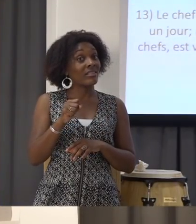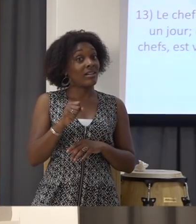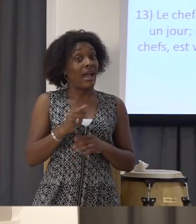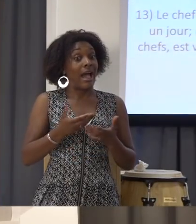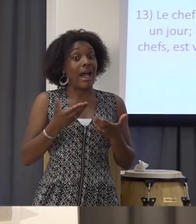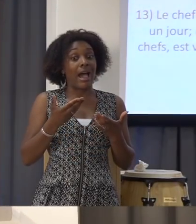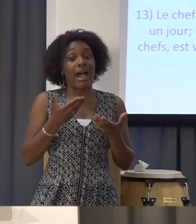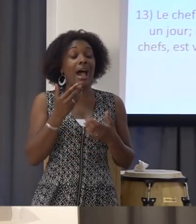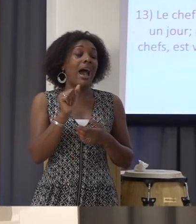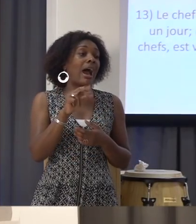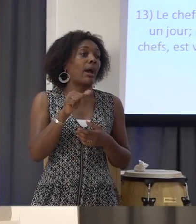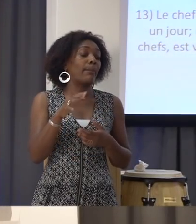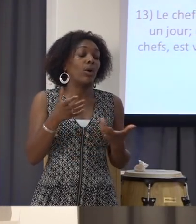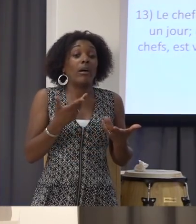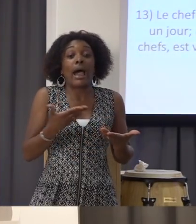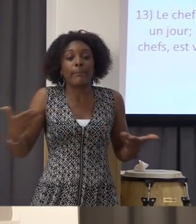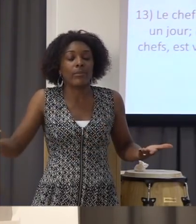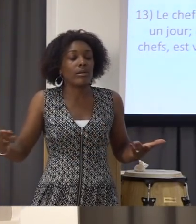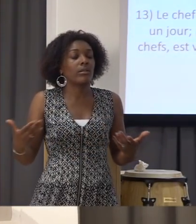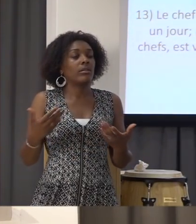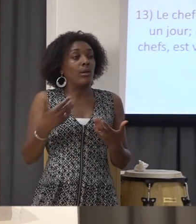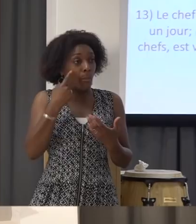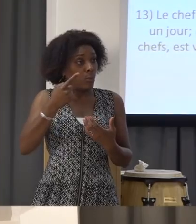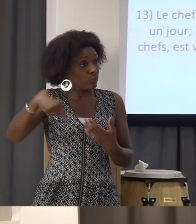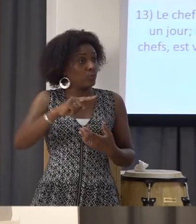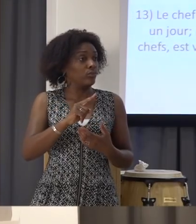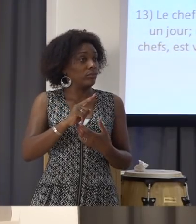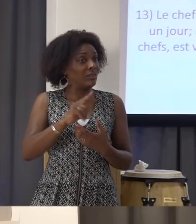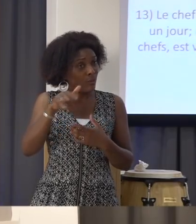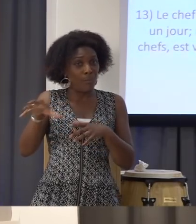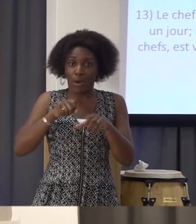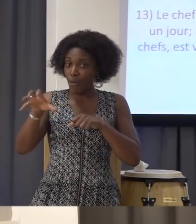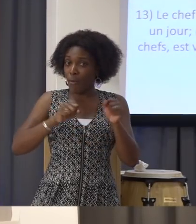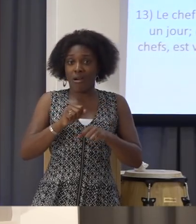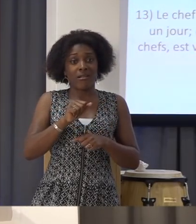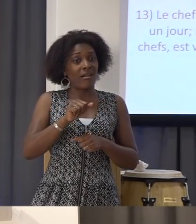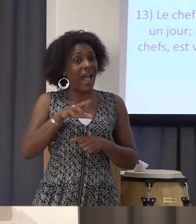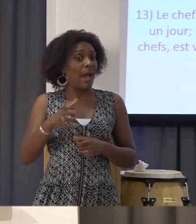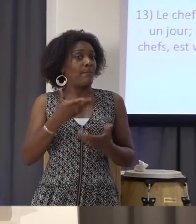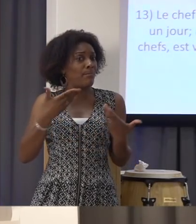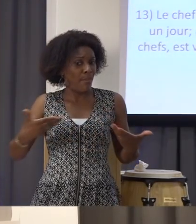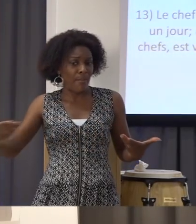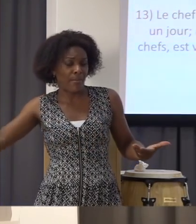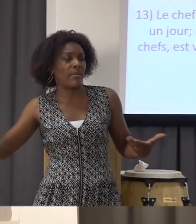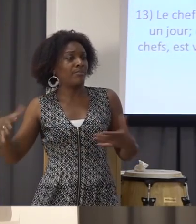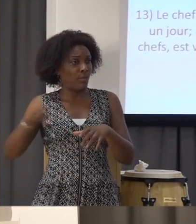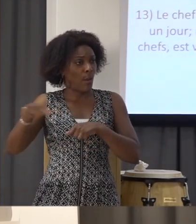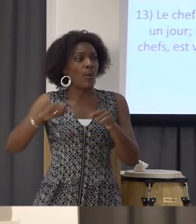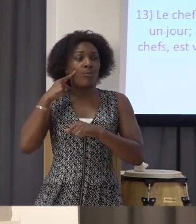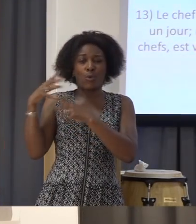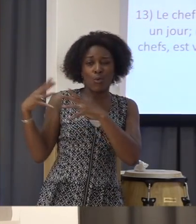une vocation pour chacun de nous. Et c'est la vision de Dieu.